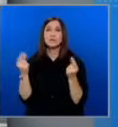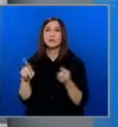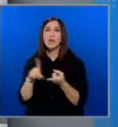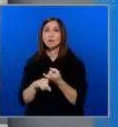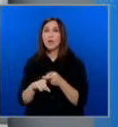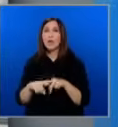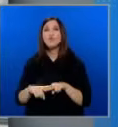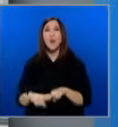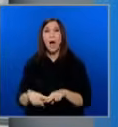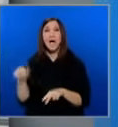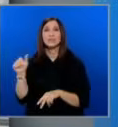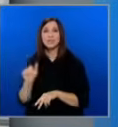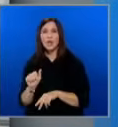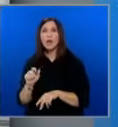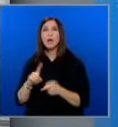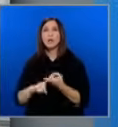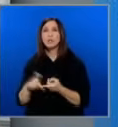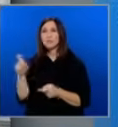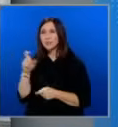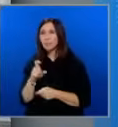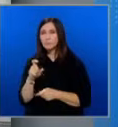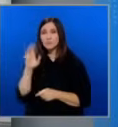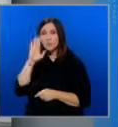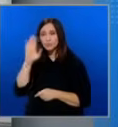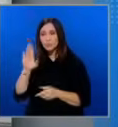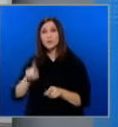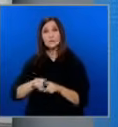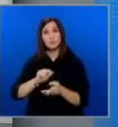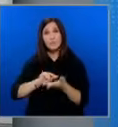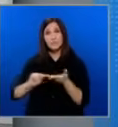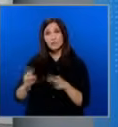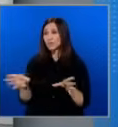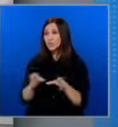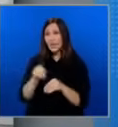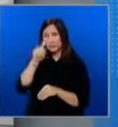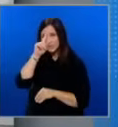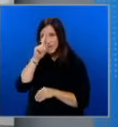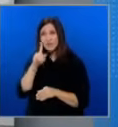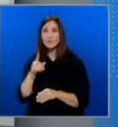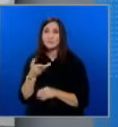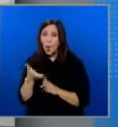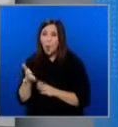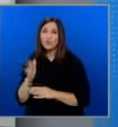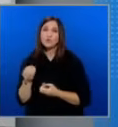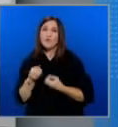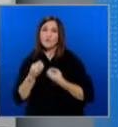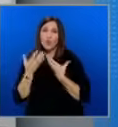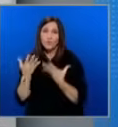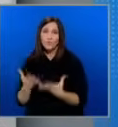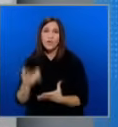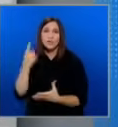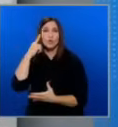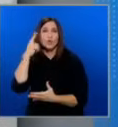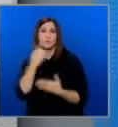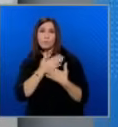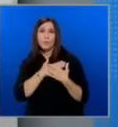актрисата Касиел Ноа Ашер. Калин Сърменов се сбогува, като написа, че заедно с нея си отишло и вдъхновението,